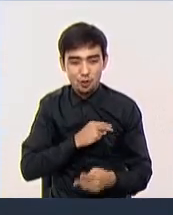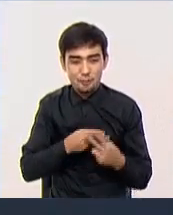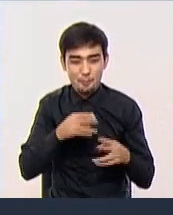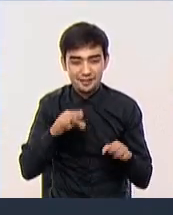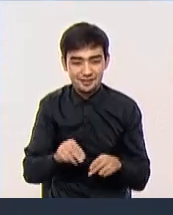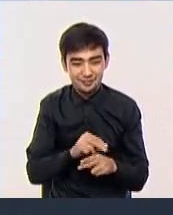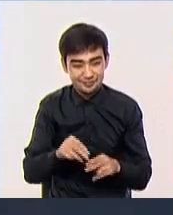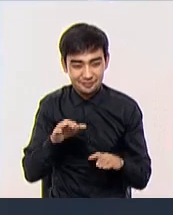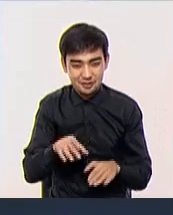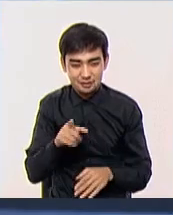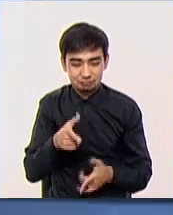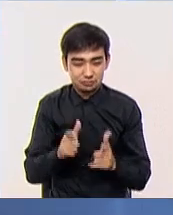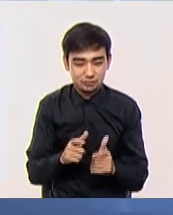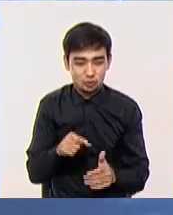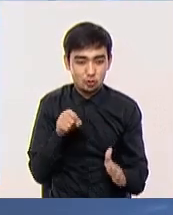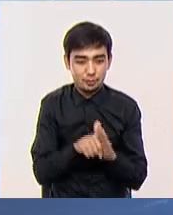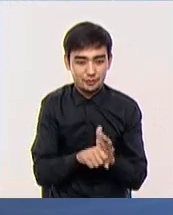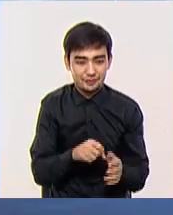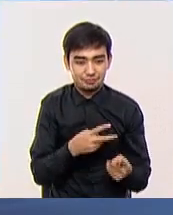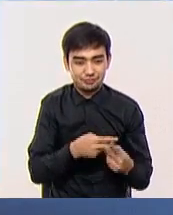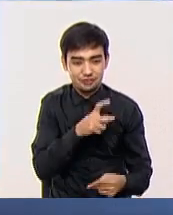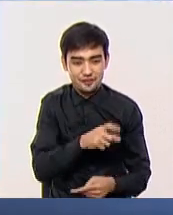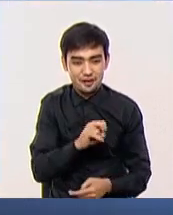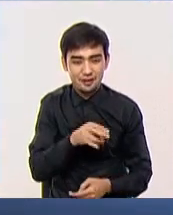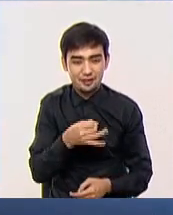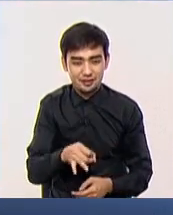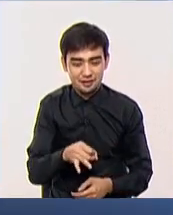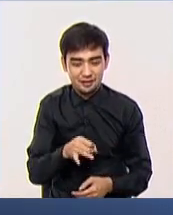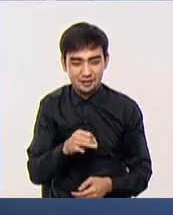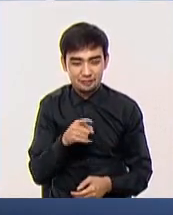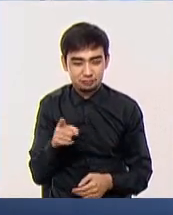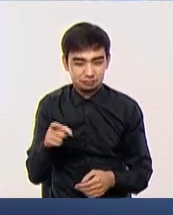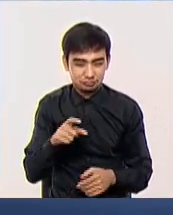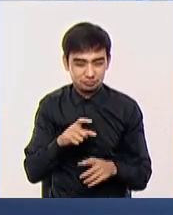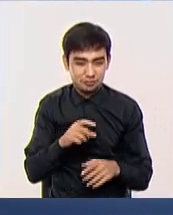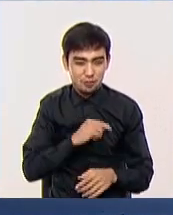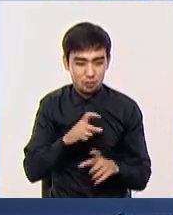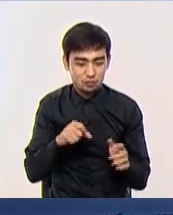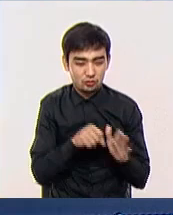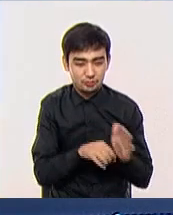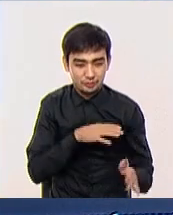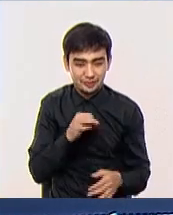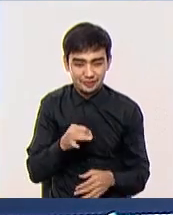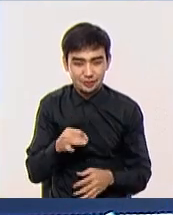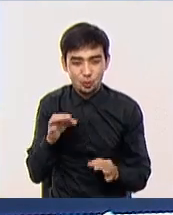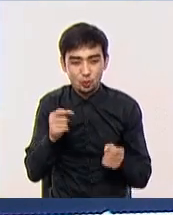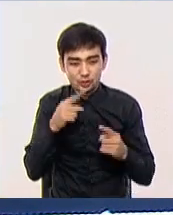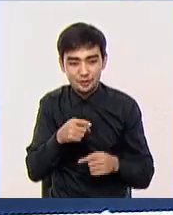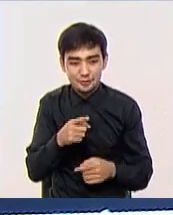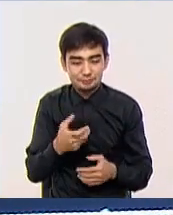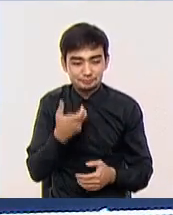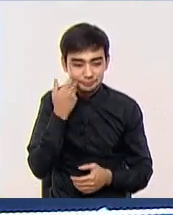исправительного учреждения к реальным срокам за убийство заключенного Андрея Кондратенко. Правда, удалось выяснить благодаря тому, что он перед